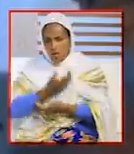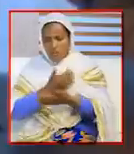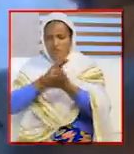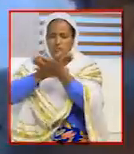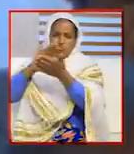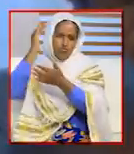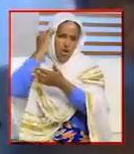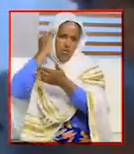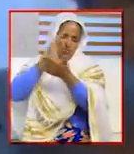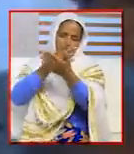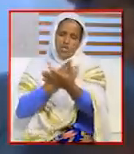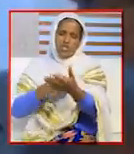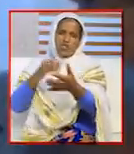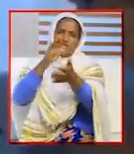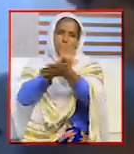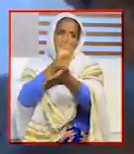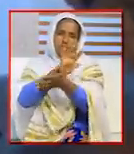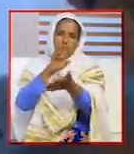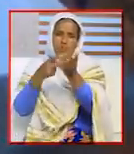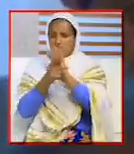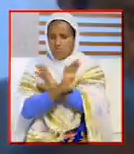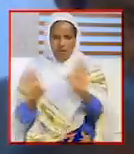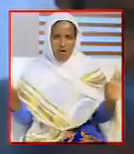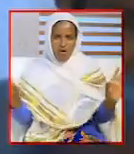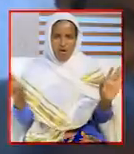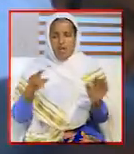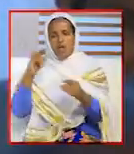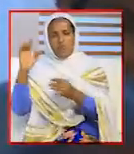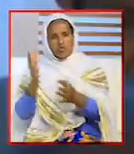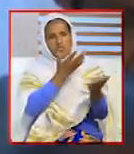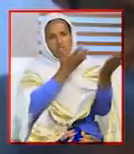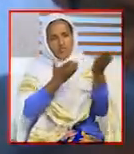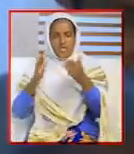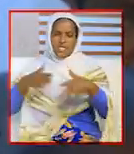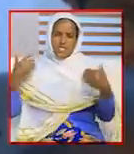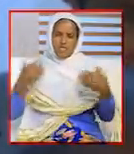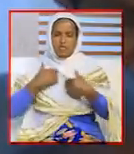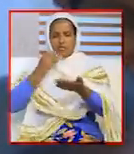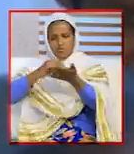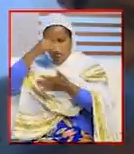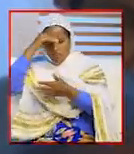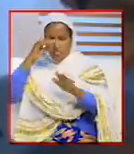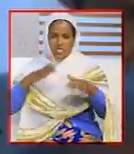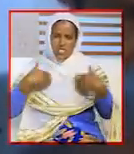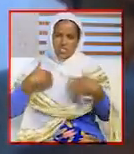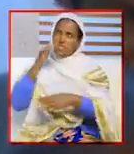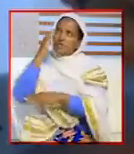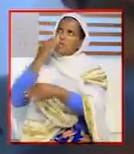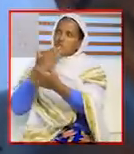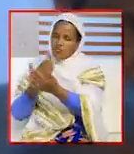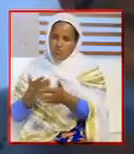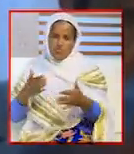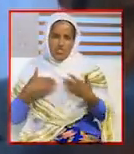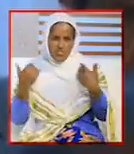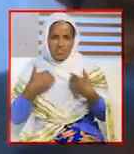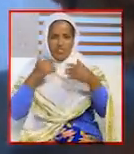ህፃናት ንጹሃን ናቸው። ነጭ ወረቀት፣ ነጭ ወረቀት። ሲዘምሩ ደስ ይላሉ፣ ሲማሩ ደስ ይላሉ፣ እግዚአብሔርን ሲያመሰግኑ ደስ